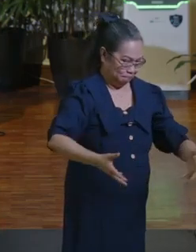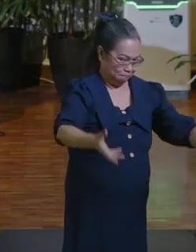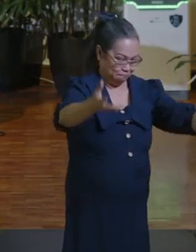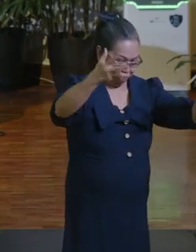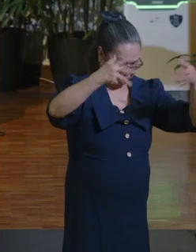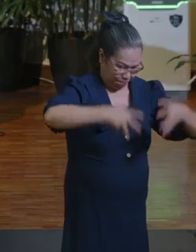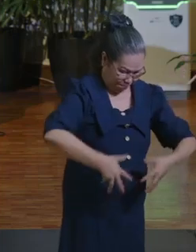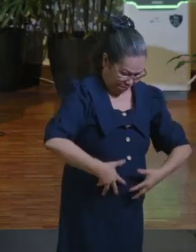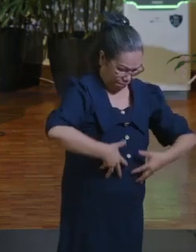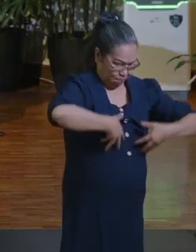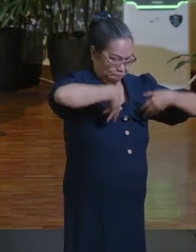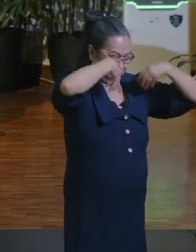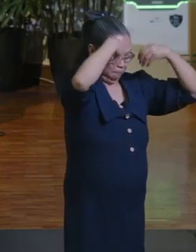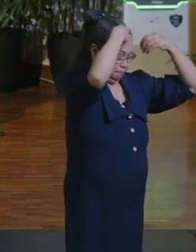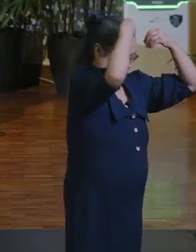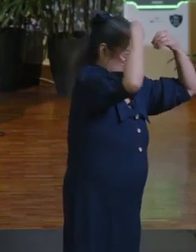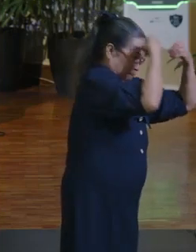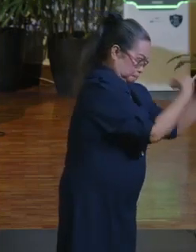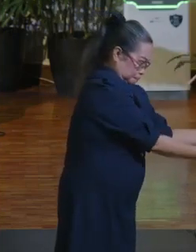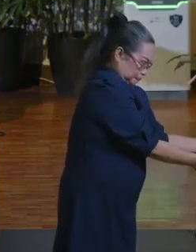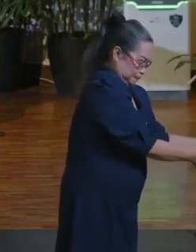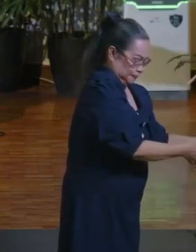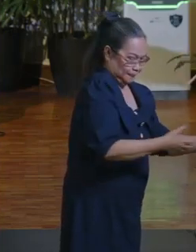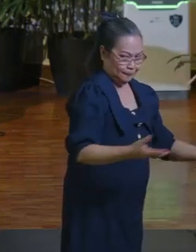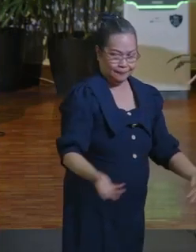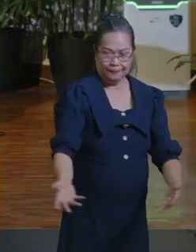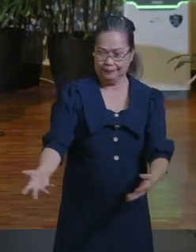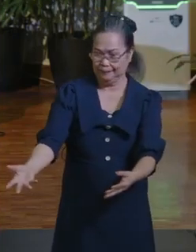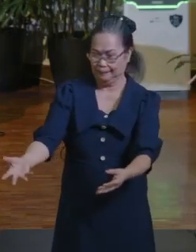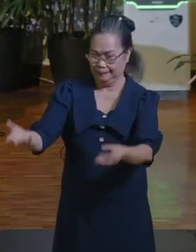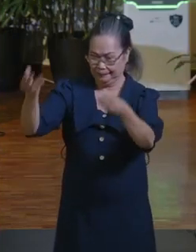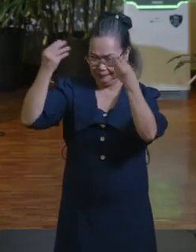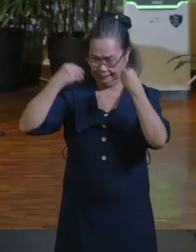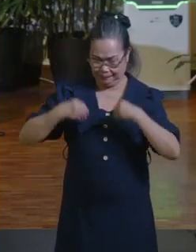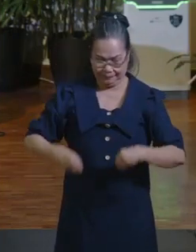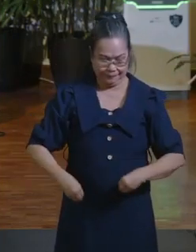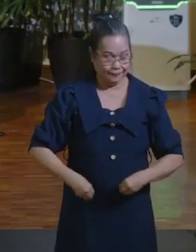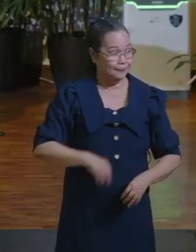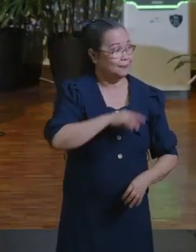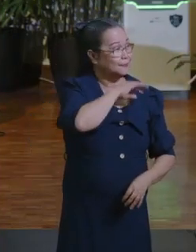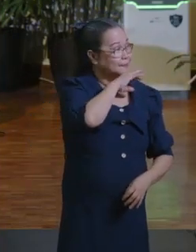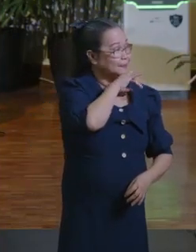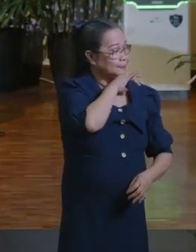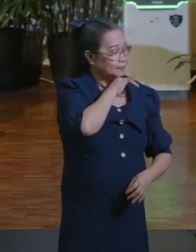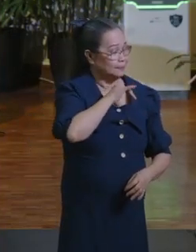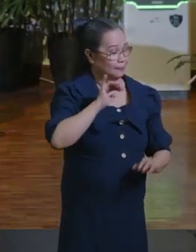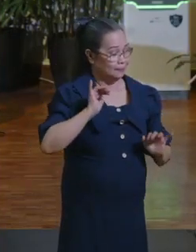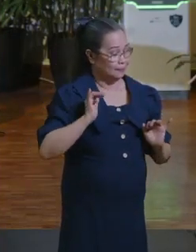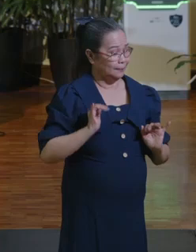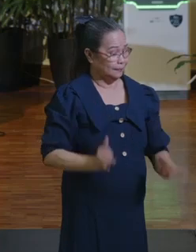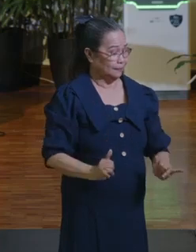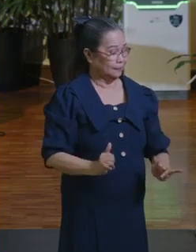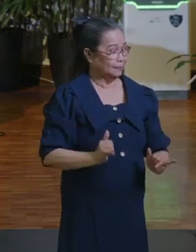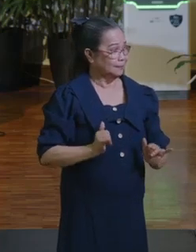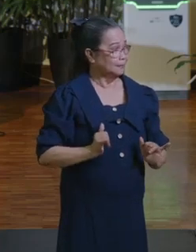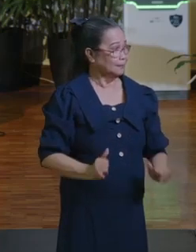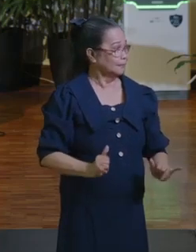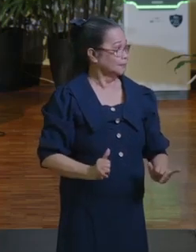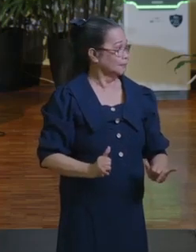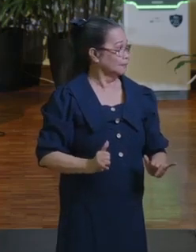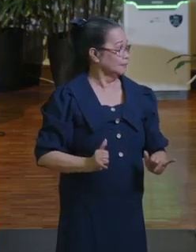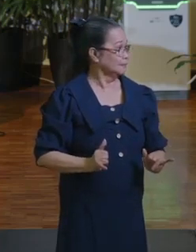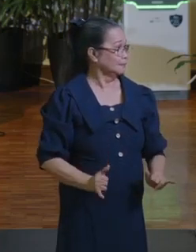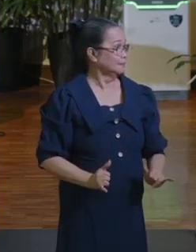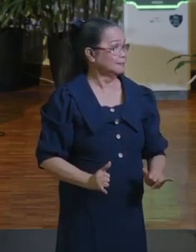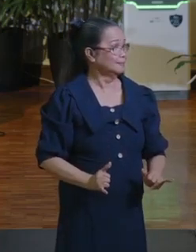on. Hindi maaaring yung karumihan ng ating dating buhay ay atin pa ring